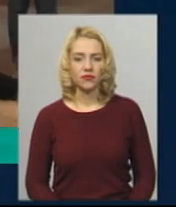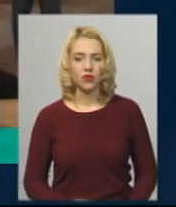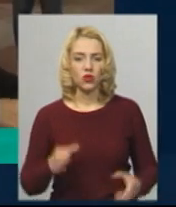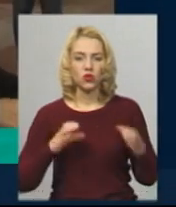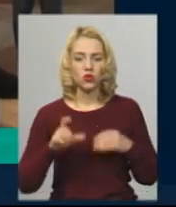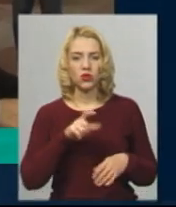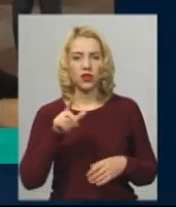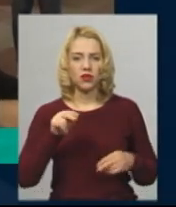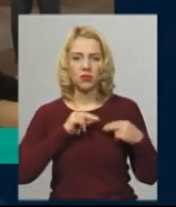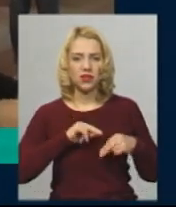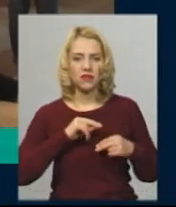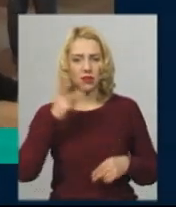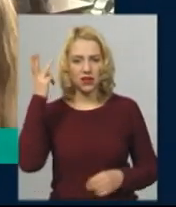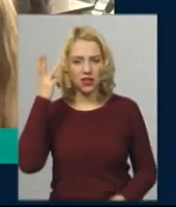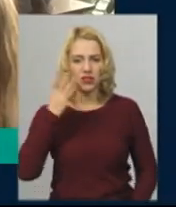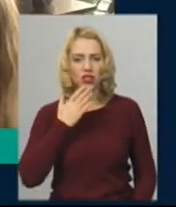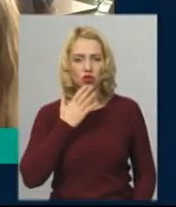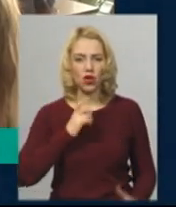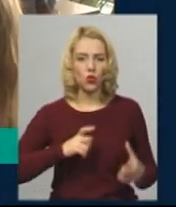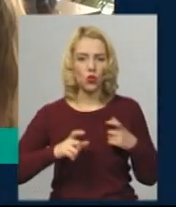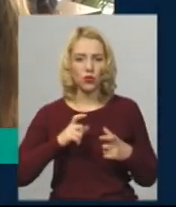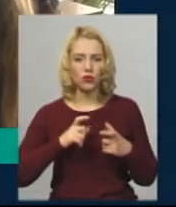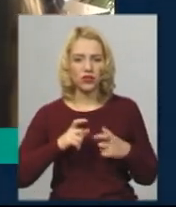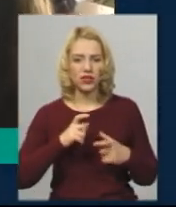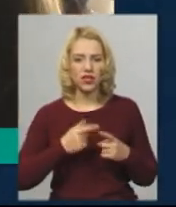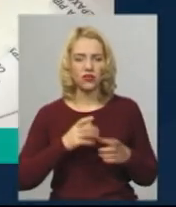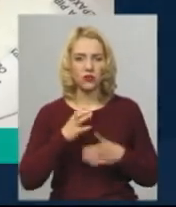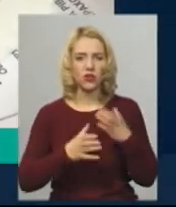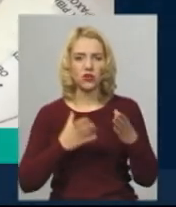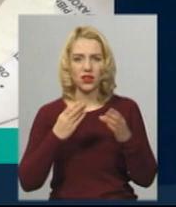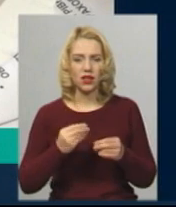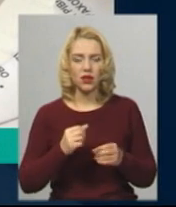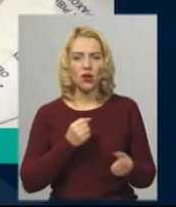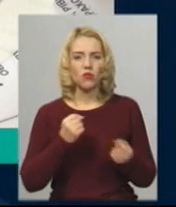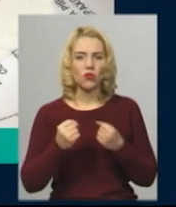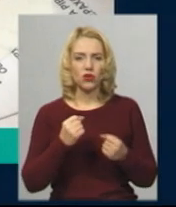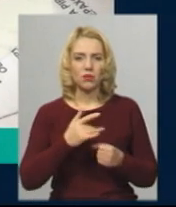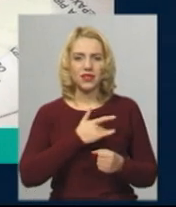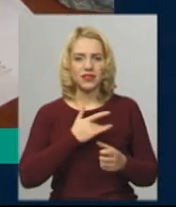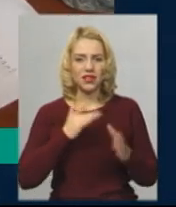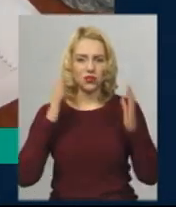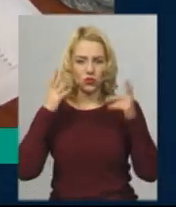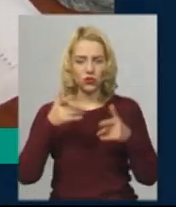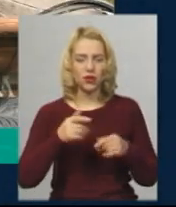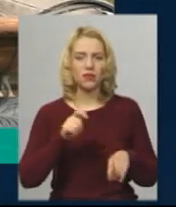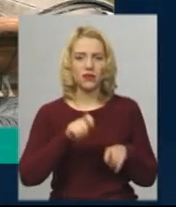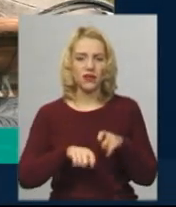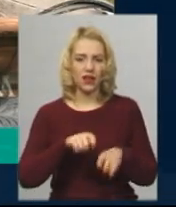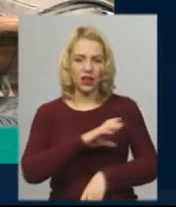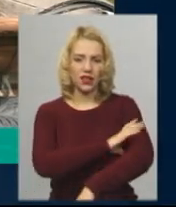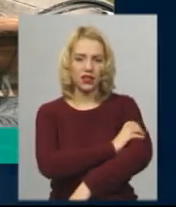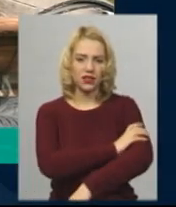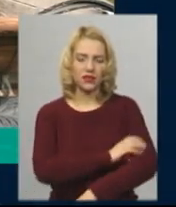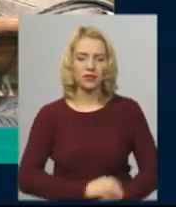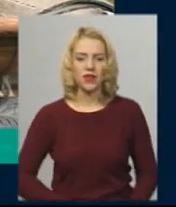Студентам та працівникам Хмельницького національного університету у Міжнародний день боротьби з інсультом міряли артеріальний тиск у приміщенні вишу. Інтерв'ю з